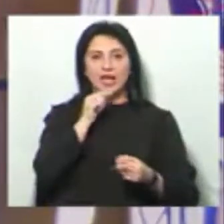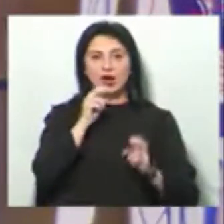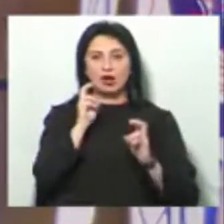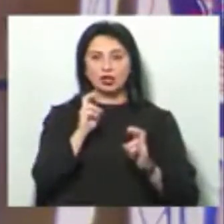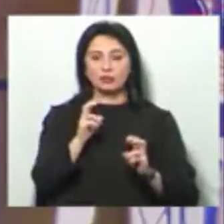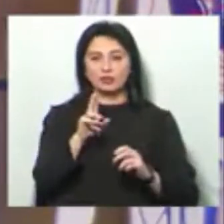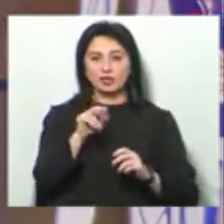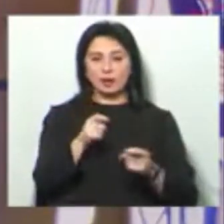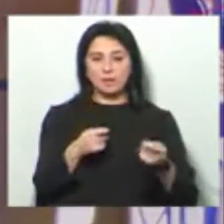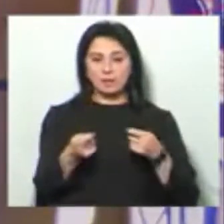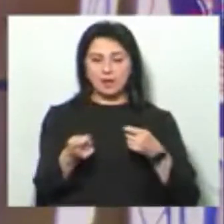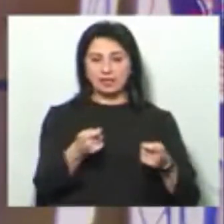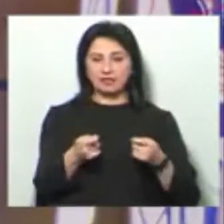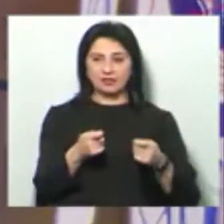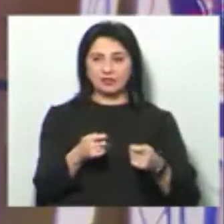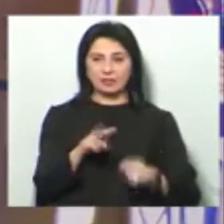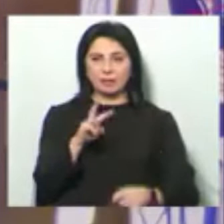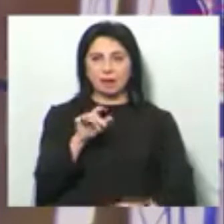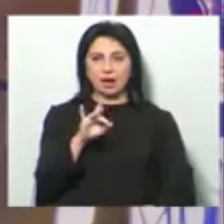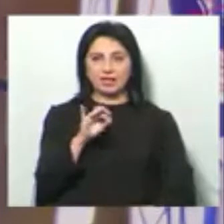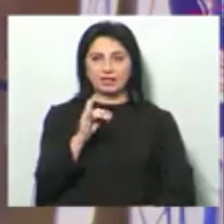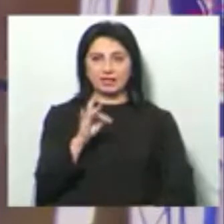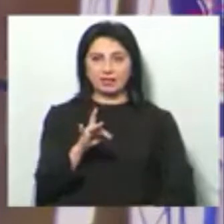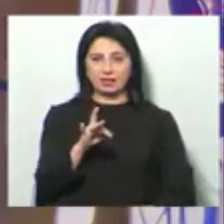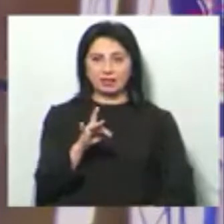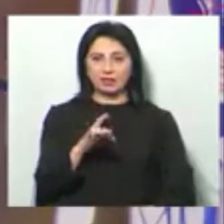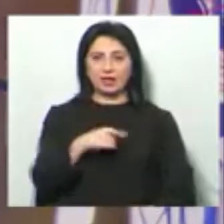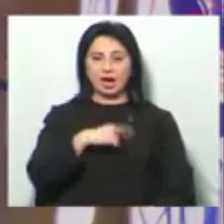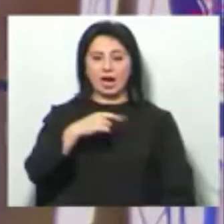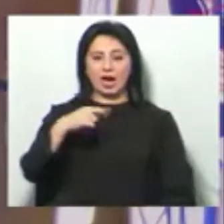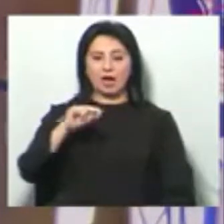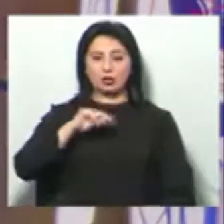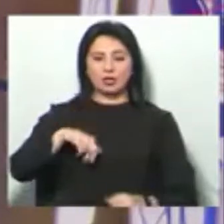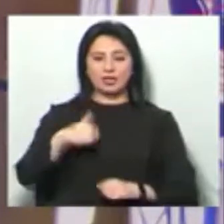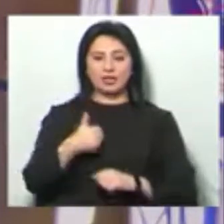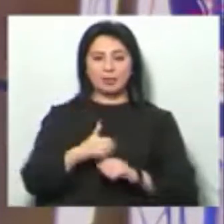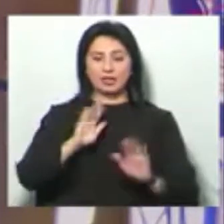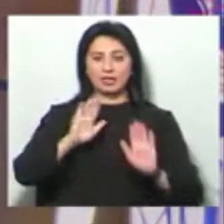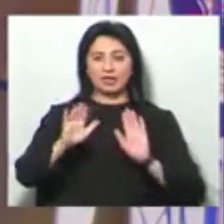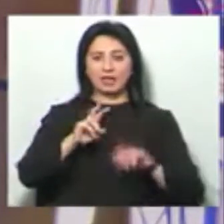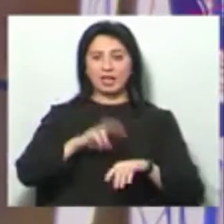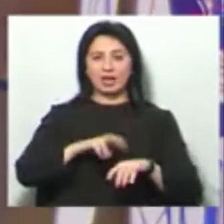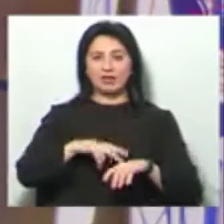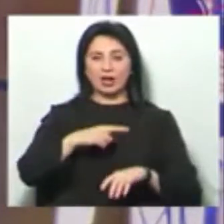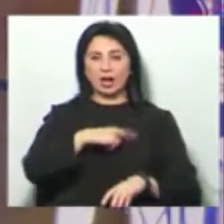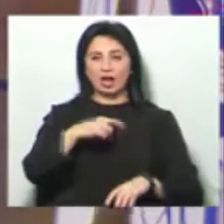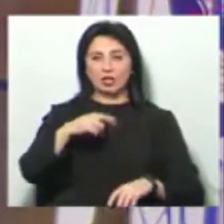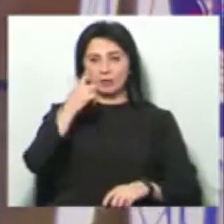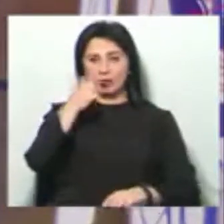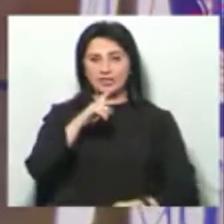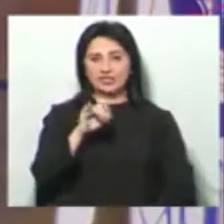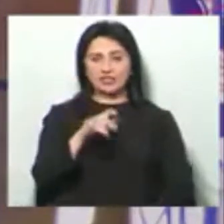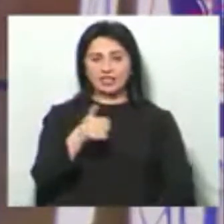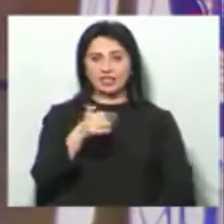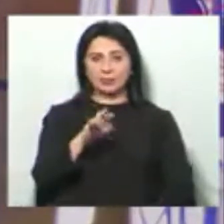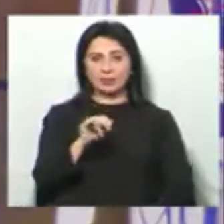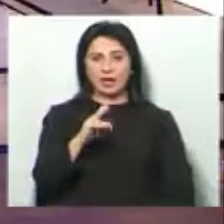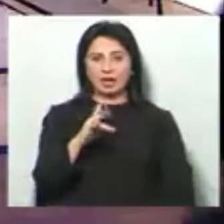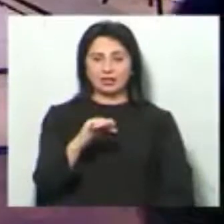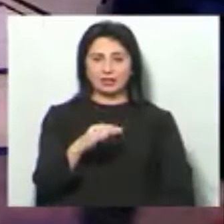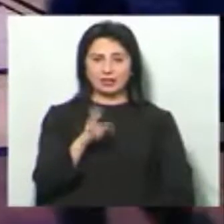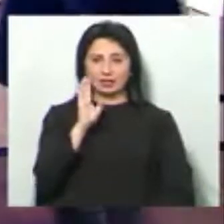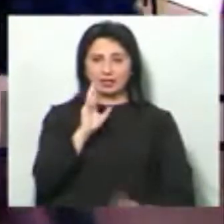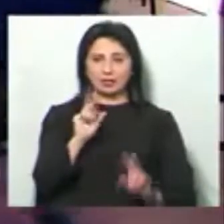და მართვის მაგისტრი, კარდიოლოგიური დეპარტამენტის ხელმძღვანელი ექიმი, კარდიოლოგი ბატონი სვიატყიფიანი. ძია